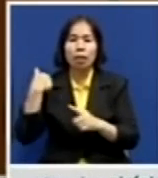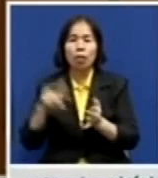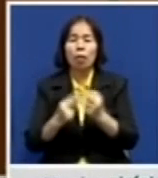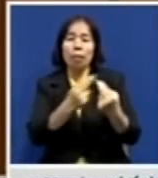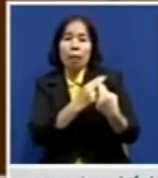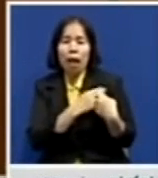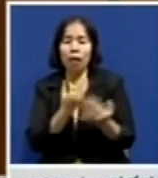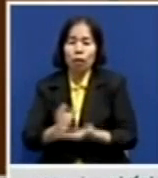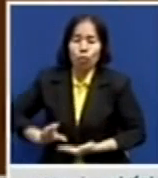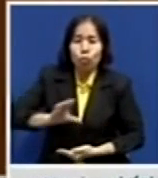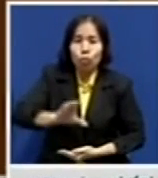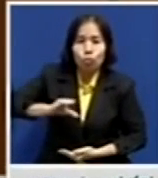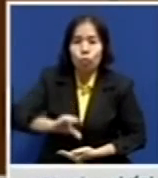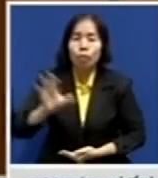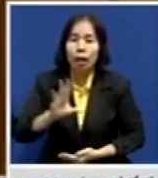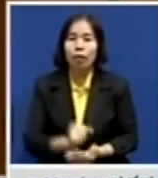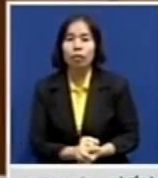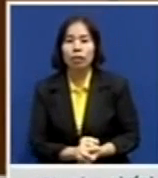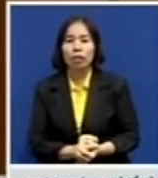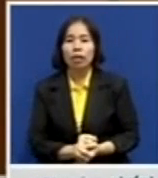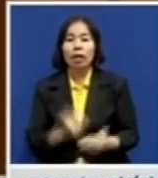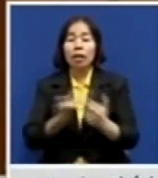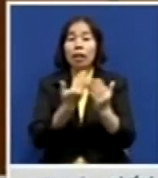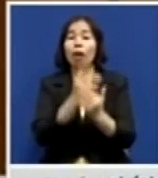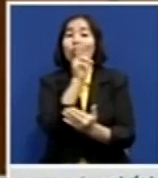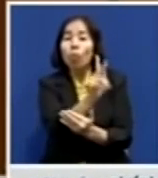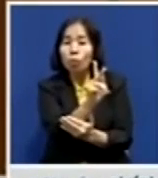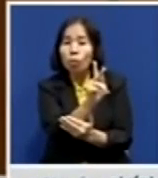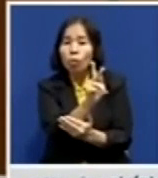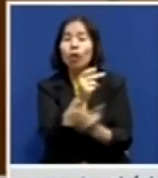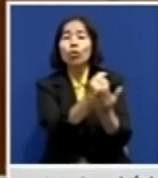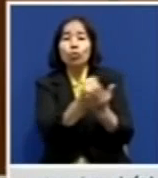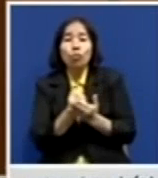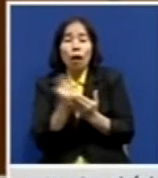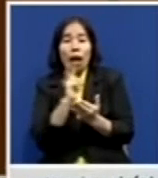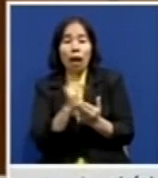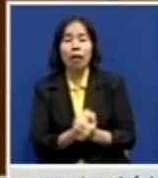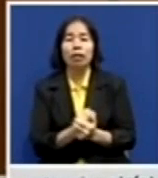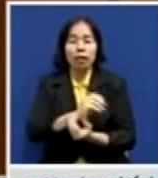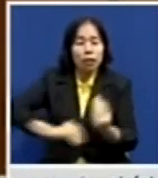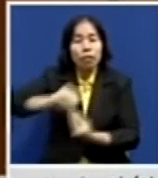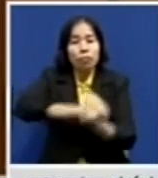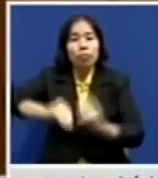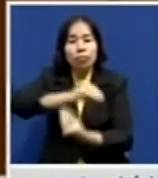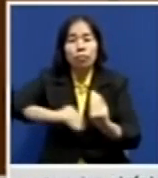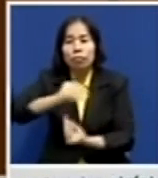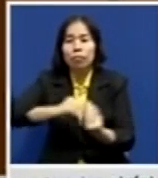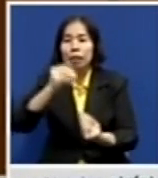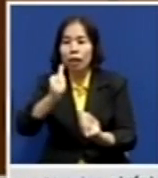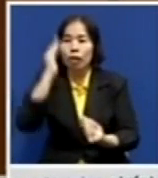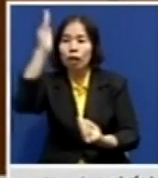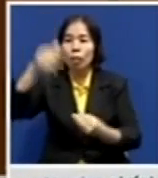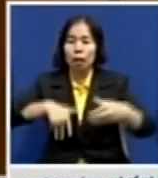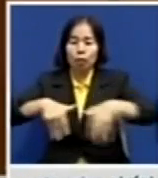งทุนจากงบประมาณแผ่นดินนะครับและการกู้เงินจะช่วยเราสามารถที่เราจะช่วยให้ประชาชน